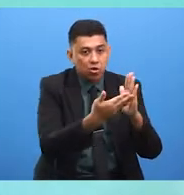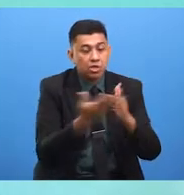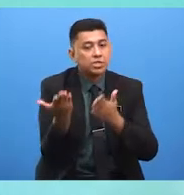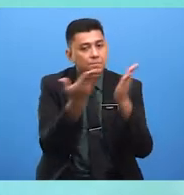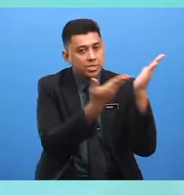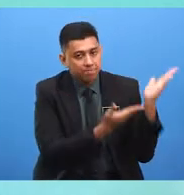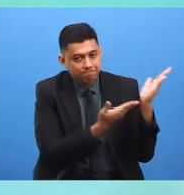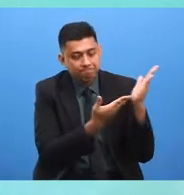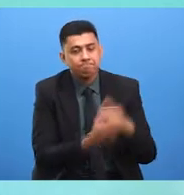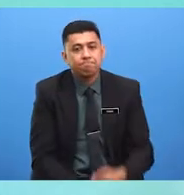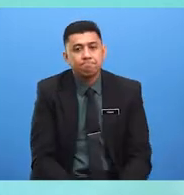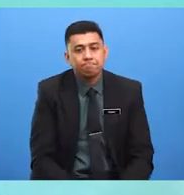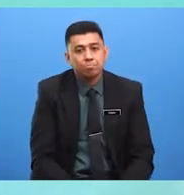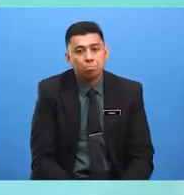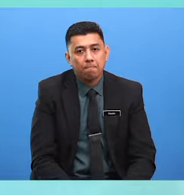dipaparkan